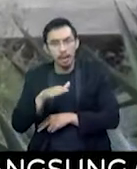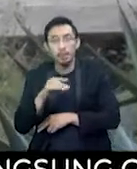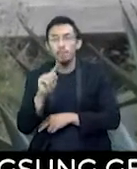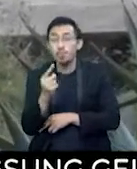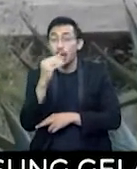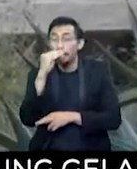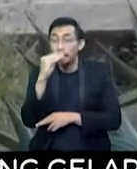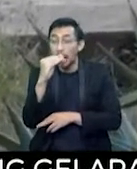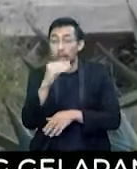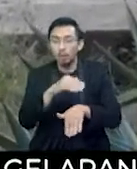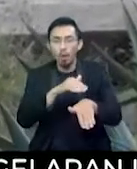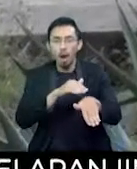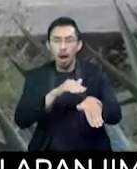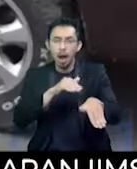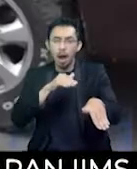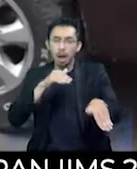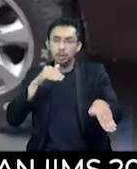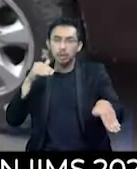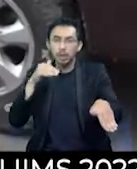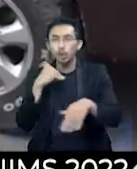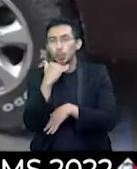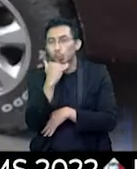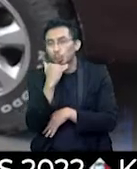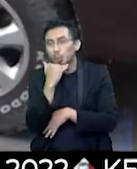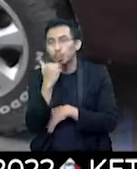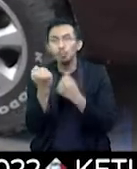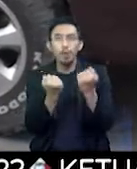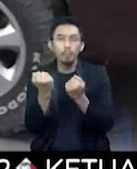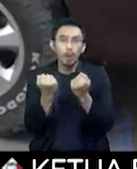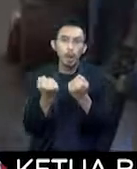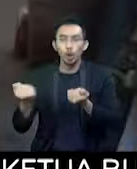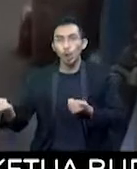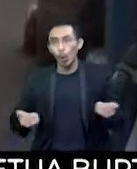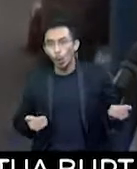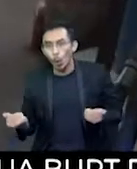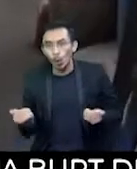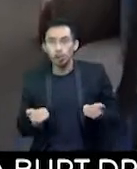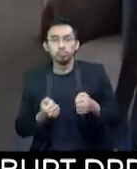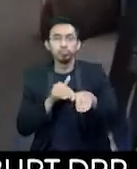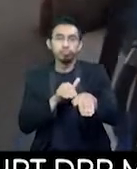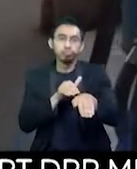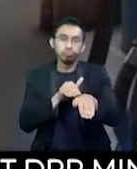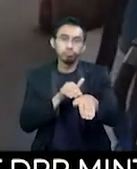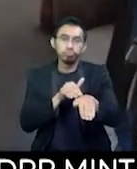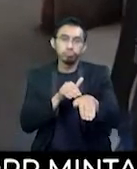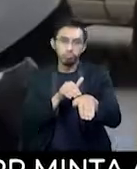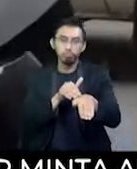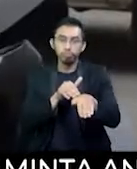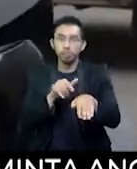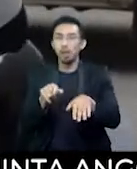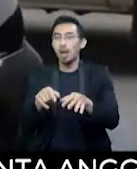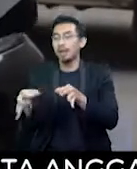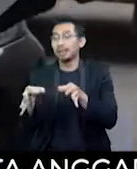ke jalan menunggu pasokan solar tiba. Akibat antrian panjang kendaraan, lalu lintas di sekitar lokasi pun tersendat.